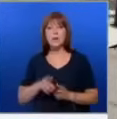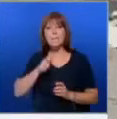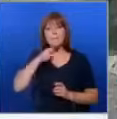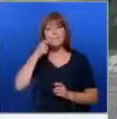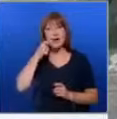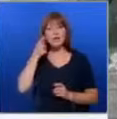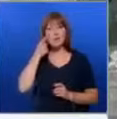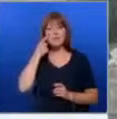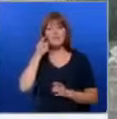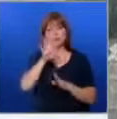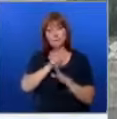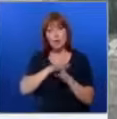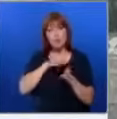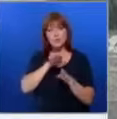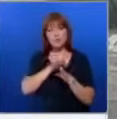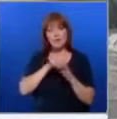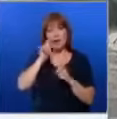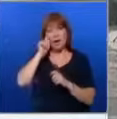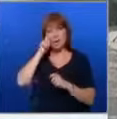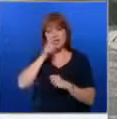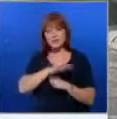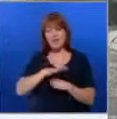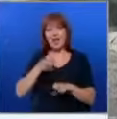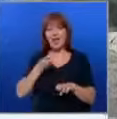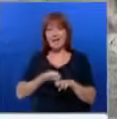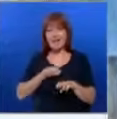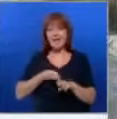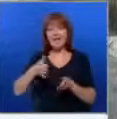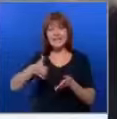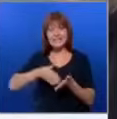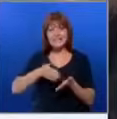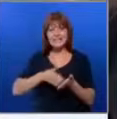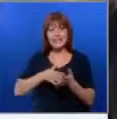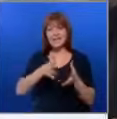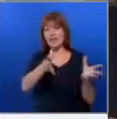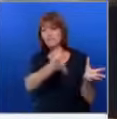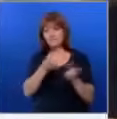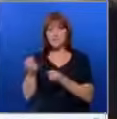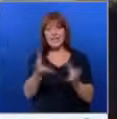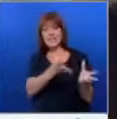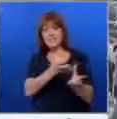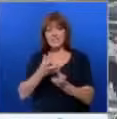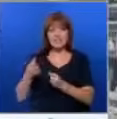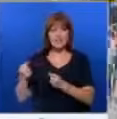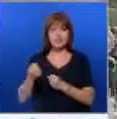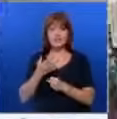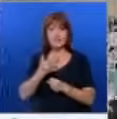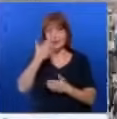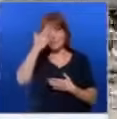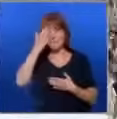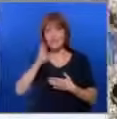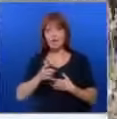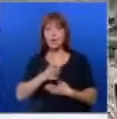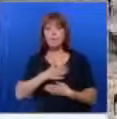Майки опитват да успокоят разплаканите си деца. Лекари и санитари панически извеждат пациентите си от поразената болница.